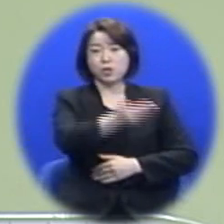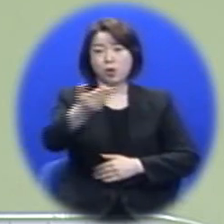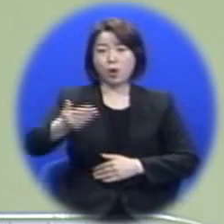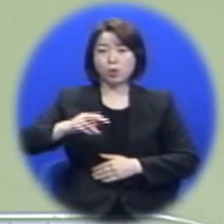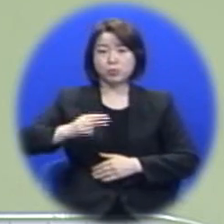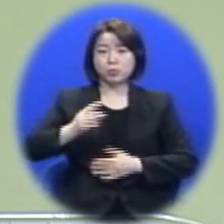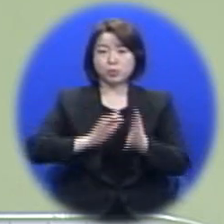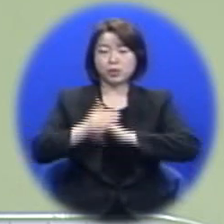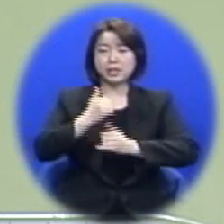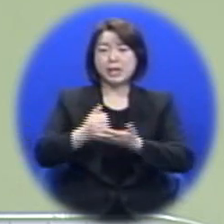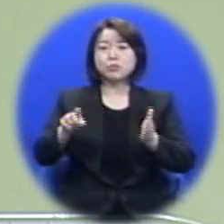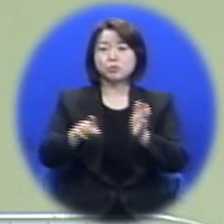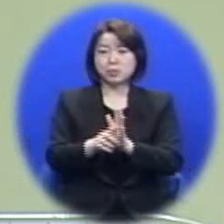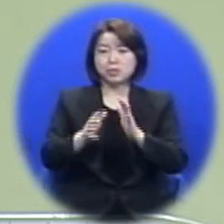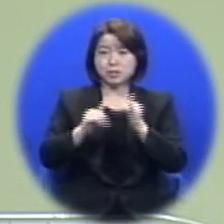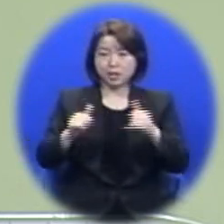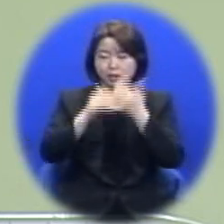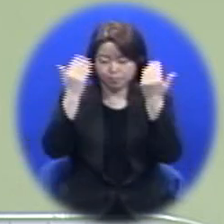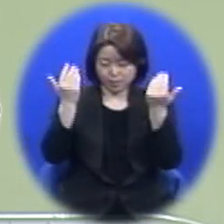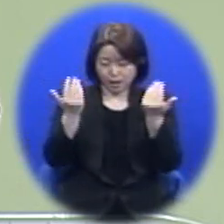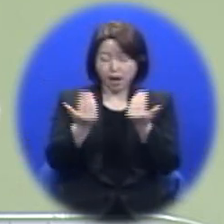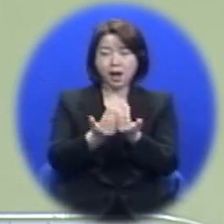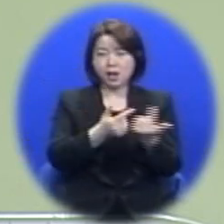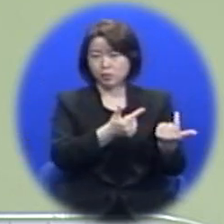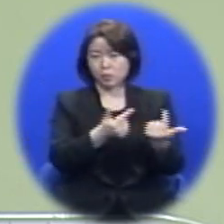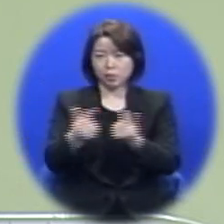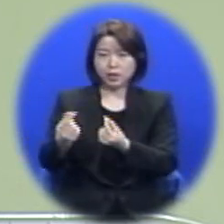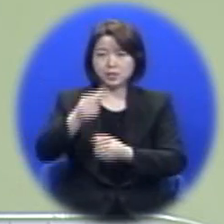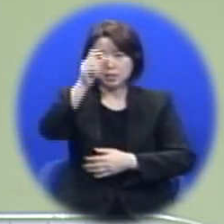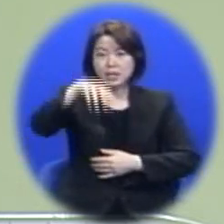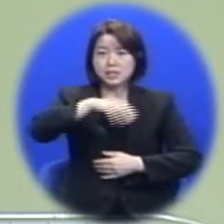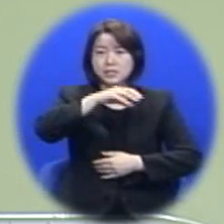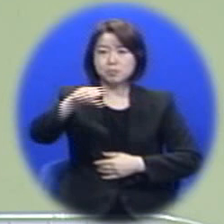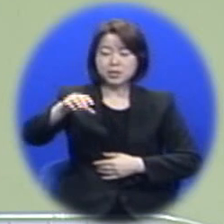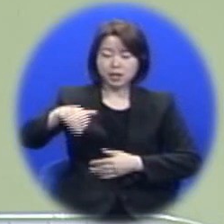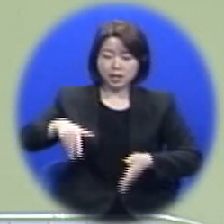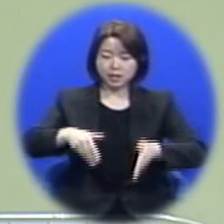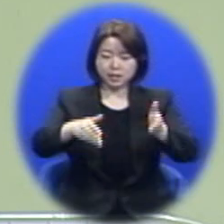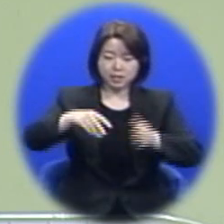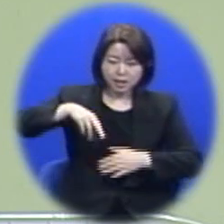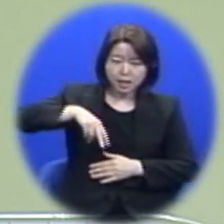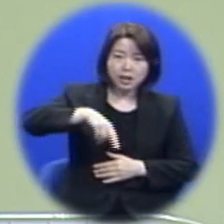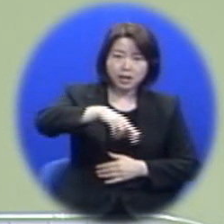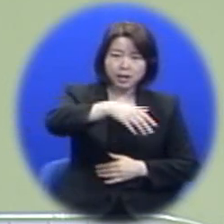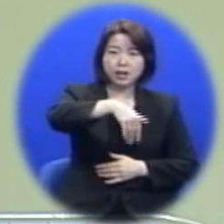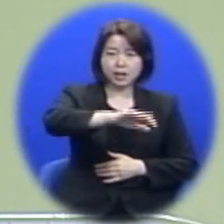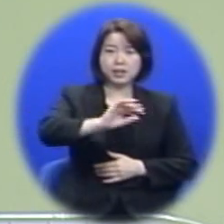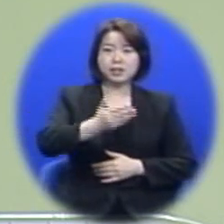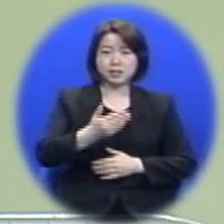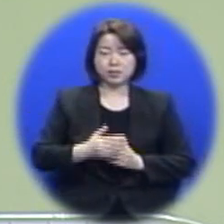사람이라면 누구나 다 십자가의 길을 가야 한다는 것입니다